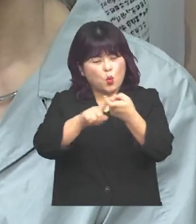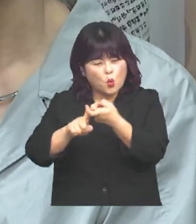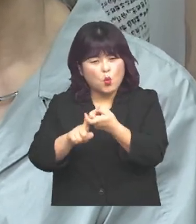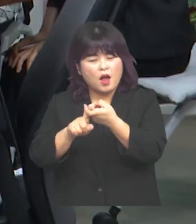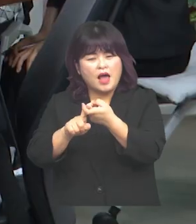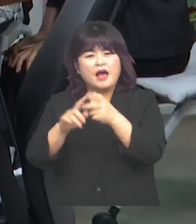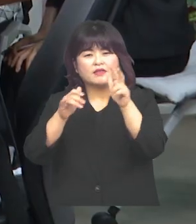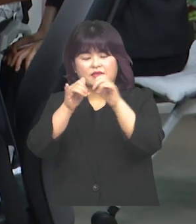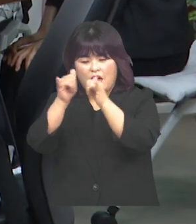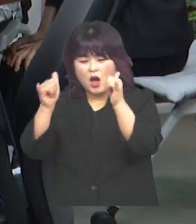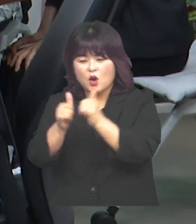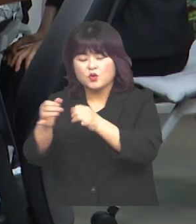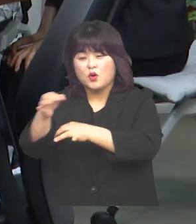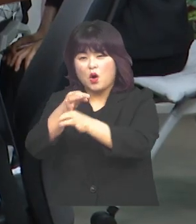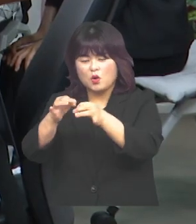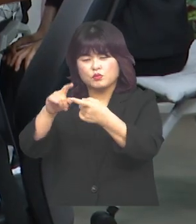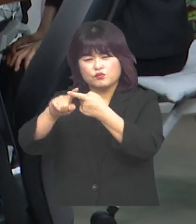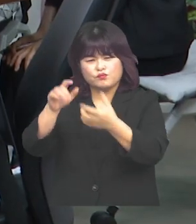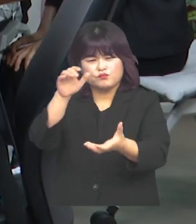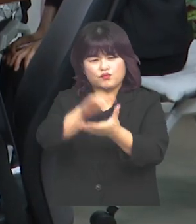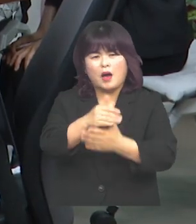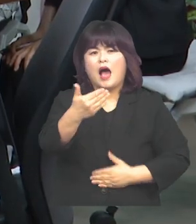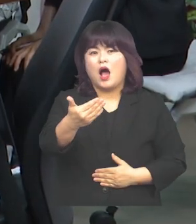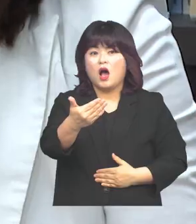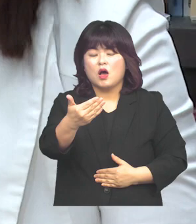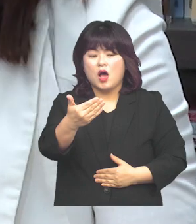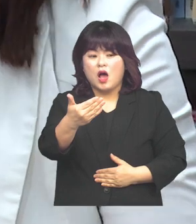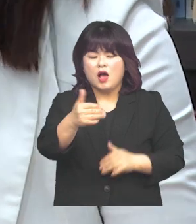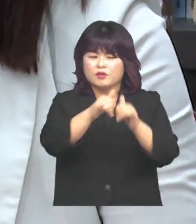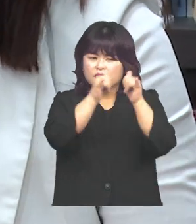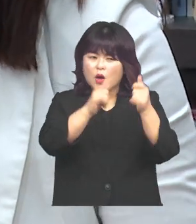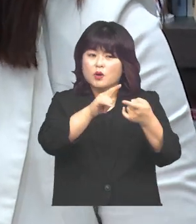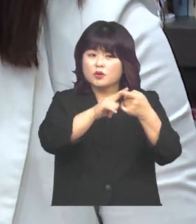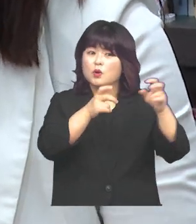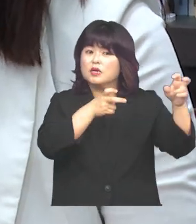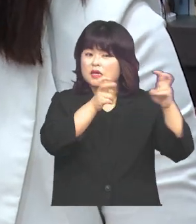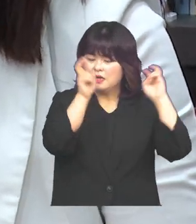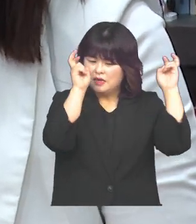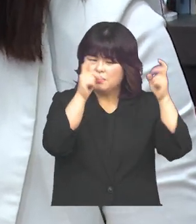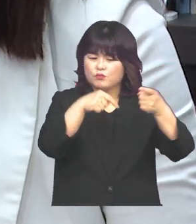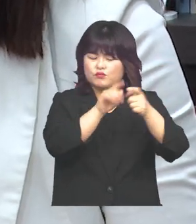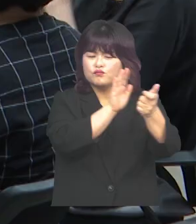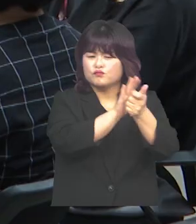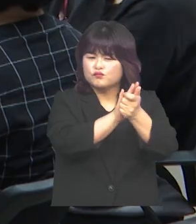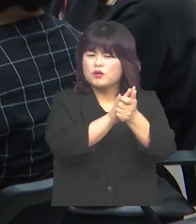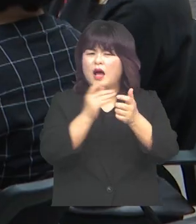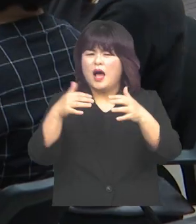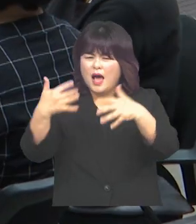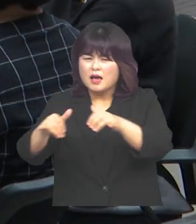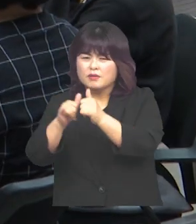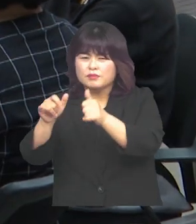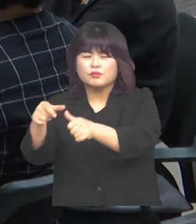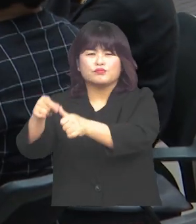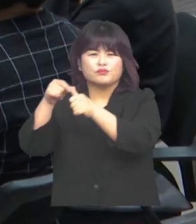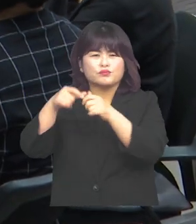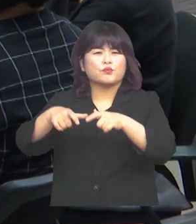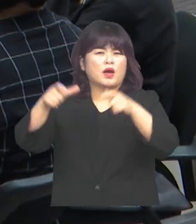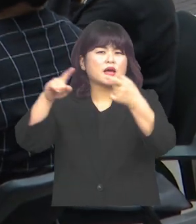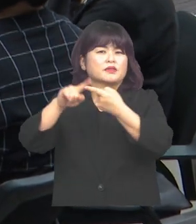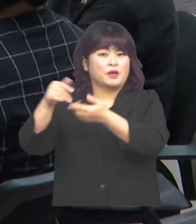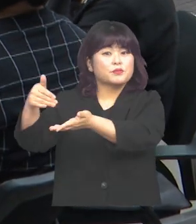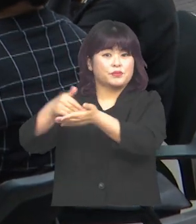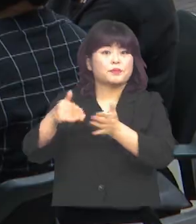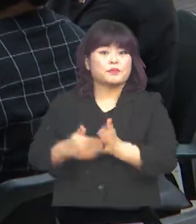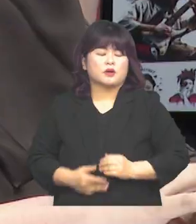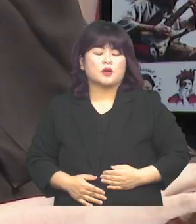협동조합협의회, 사회적 경제협의회 9명의 관계자들은 사회적 기업의 활성화, 취약계층 고용 확대 등을 주문했습니다.